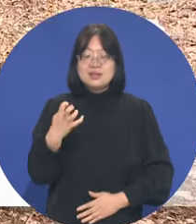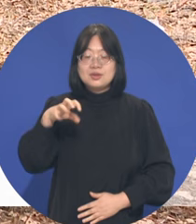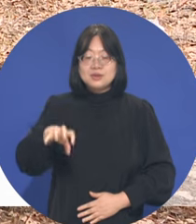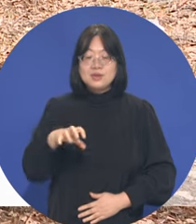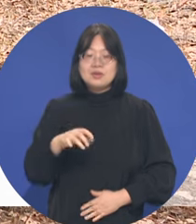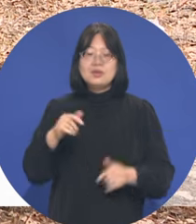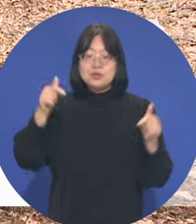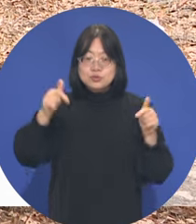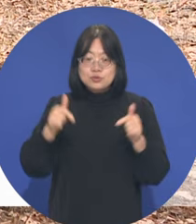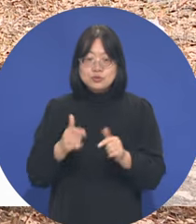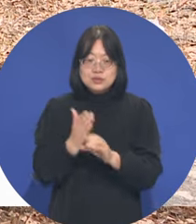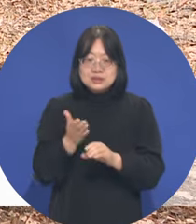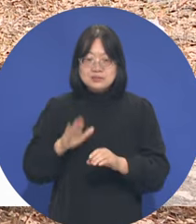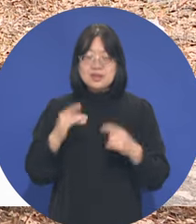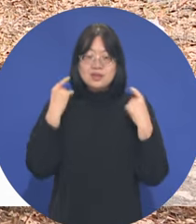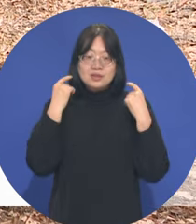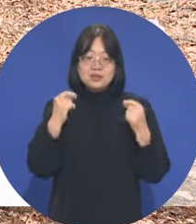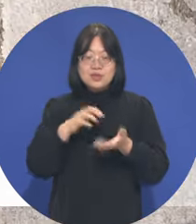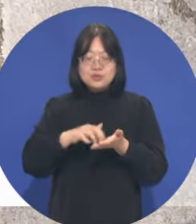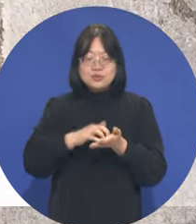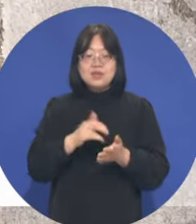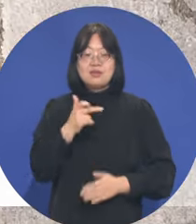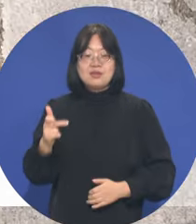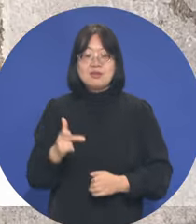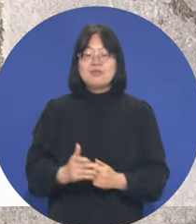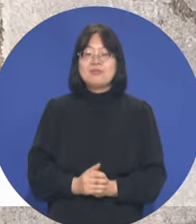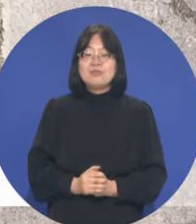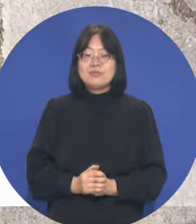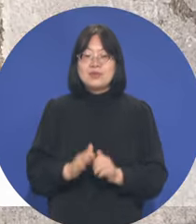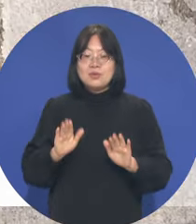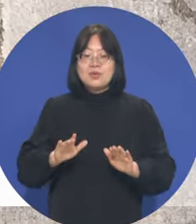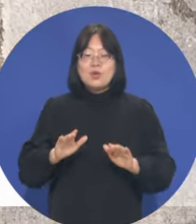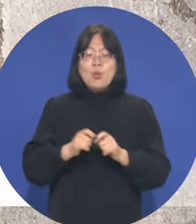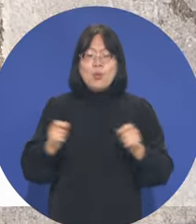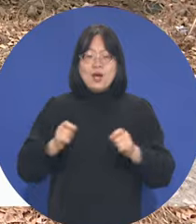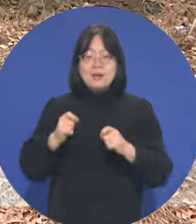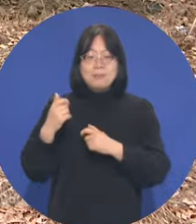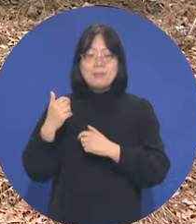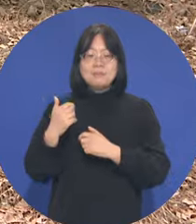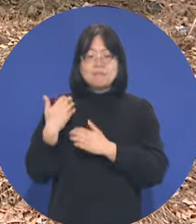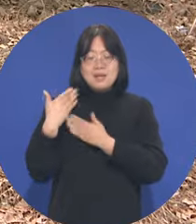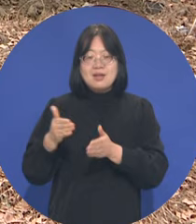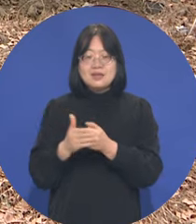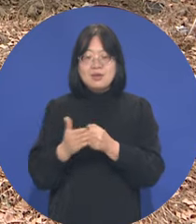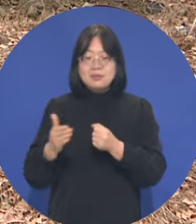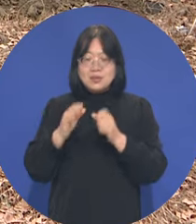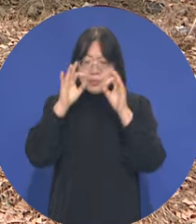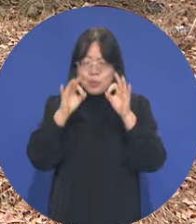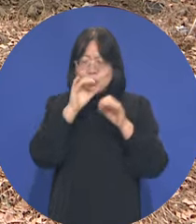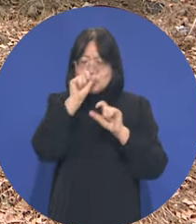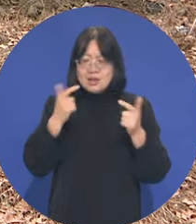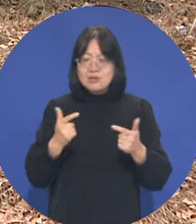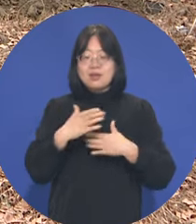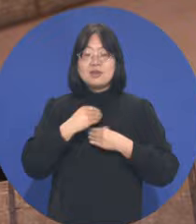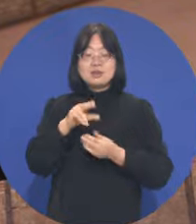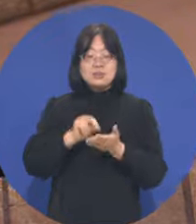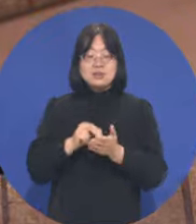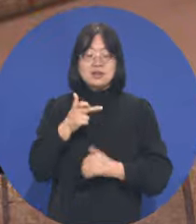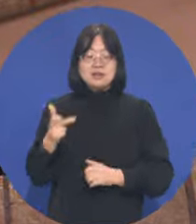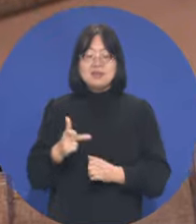점점 줄어드는 추세지만 여전히 숫자가 꽤 됩니다 오래 방치돼 있어 보기에도 좋지 않을 뿐더러 안전